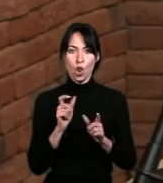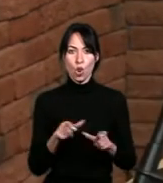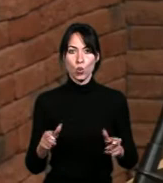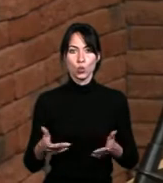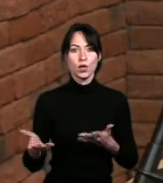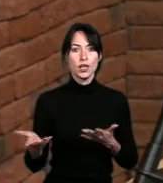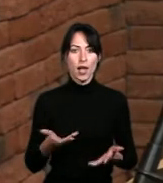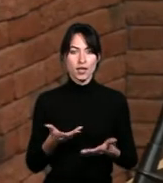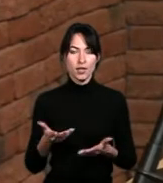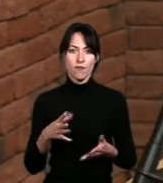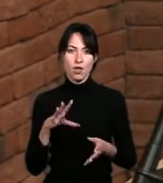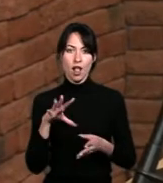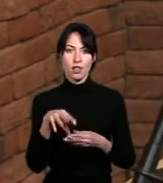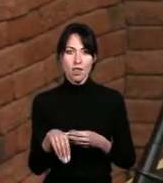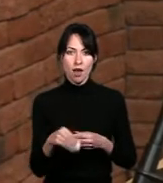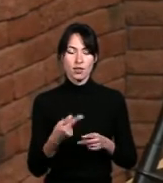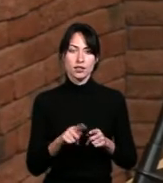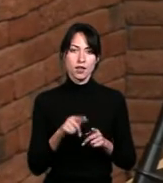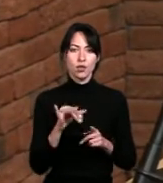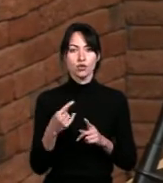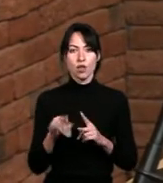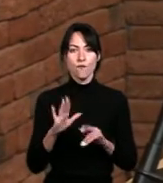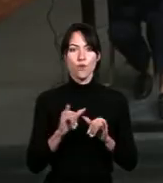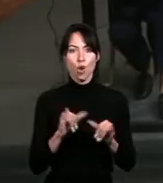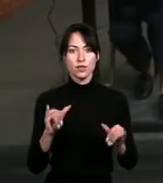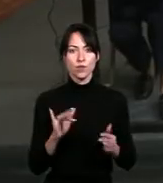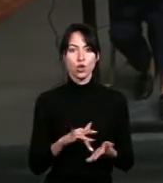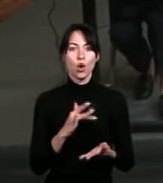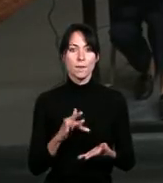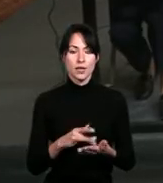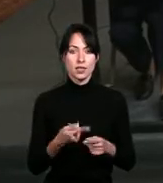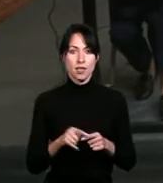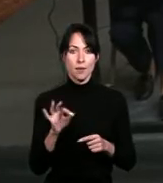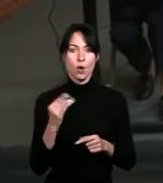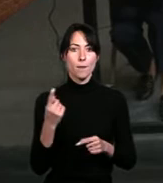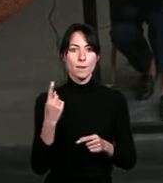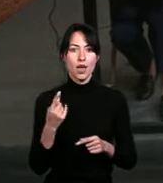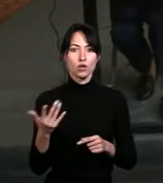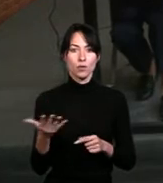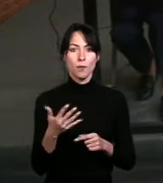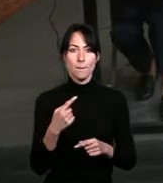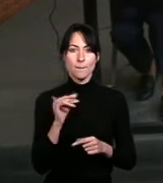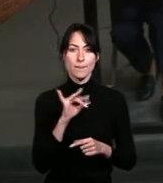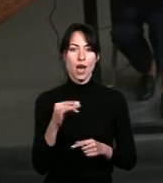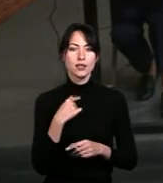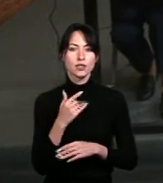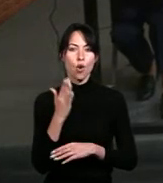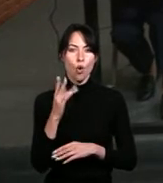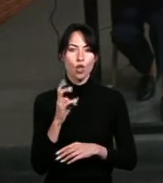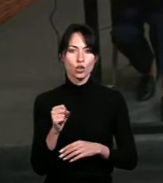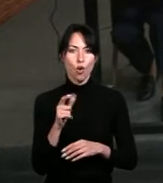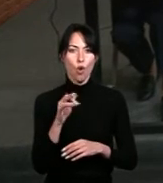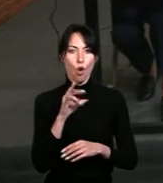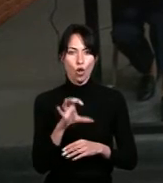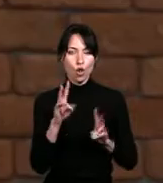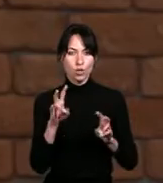які вкладались так чи інакше в розвиток міста. Це про першу п'ятірку партії «Голос» на виборах до міськради Харкова. Сьогодні